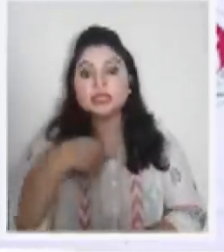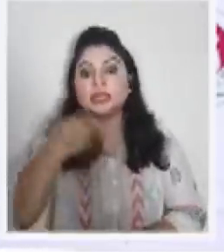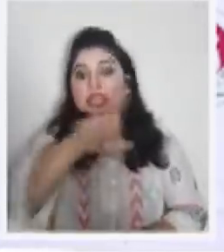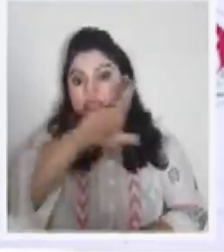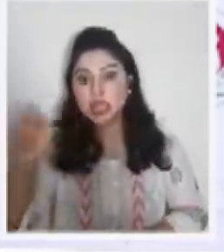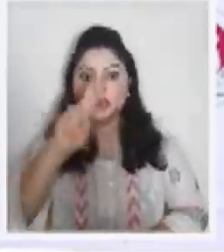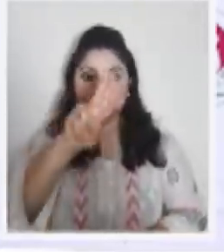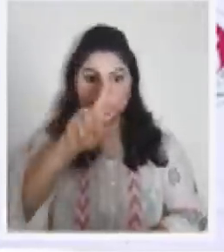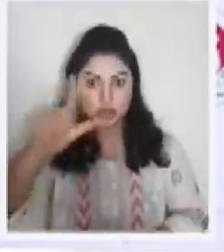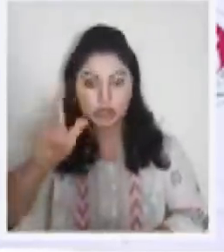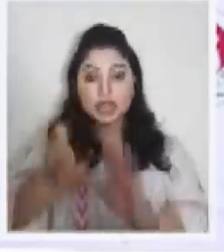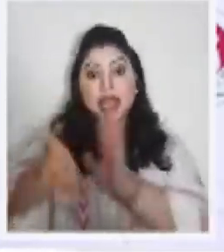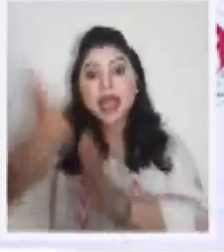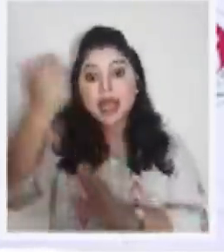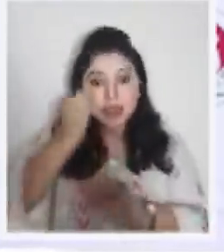এবং পরীক্ষা হয়েছে